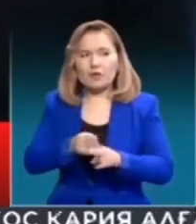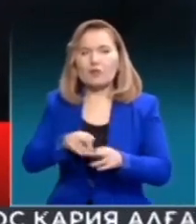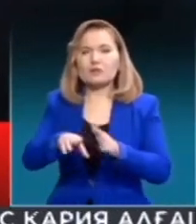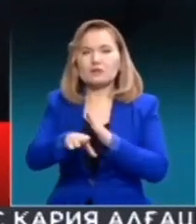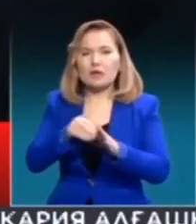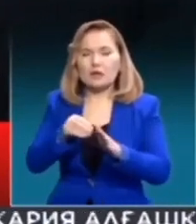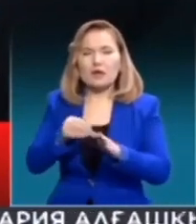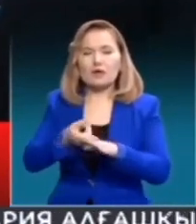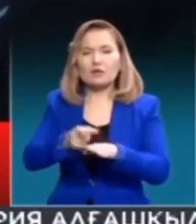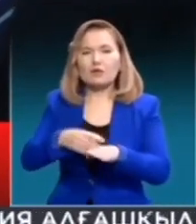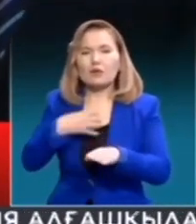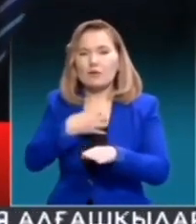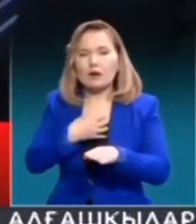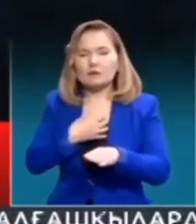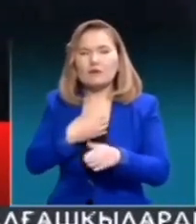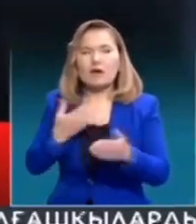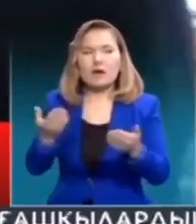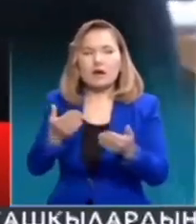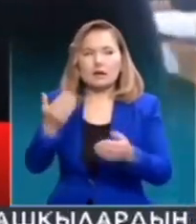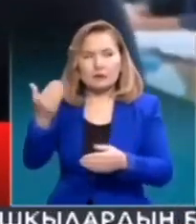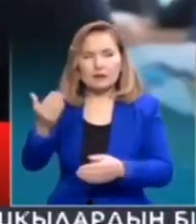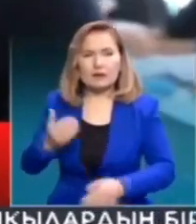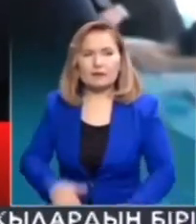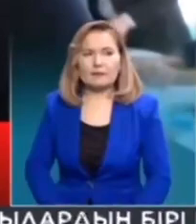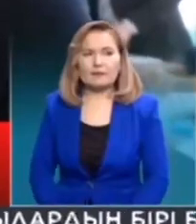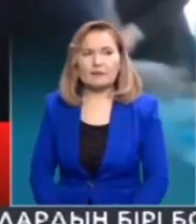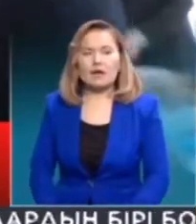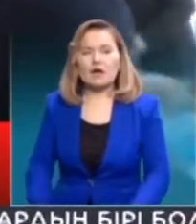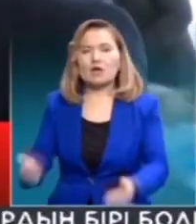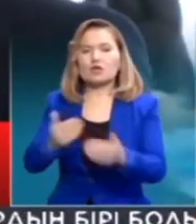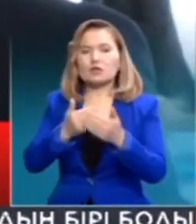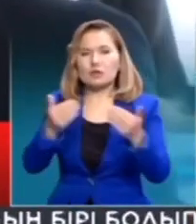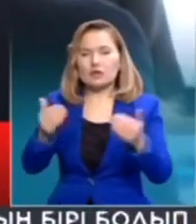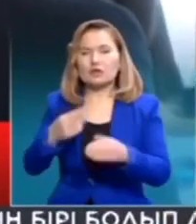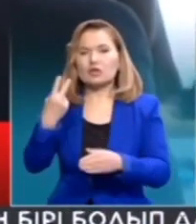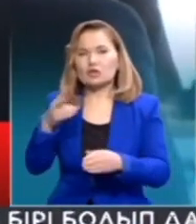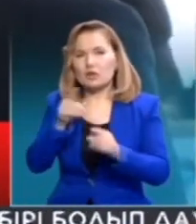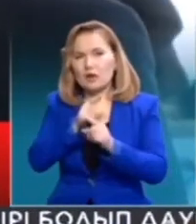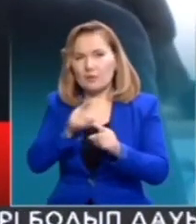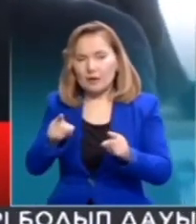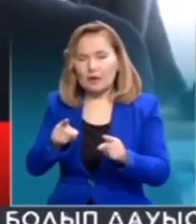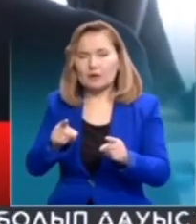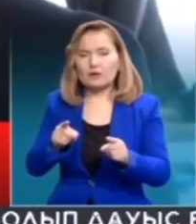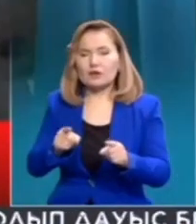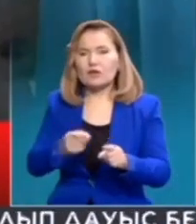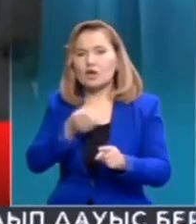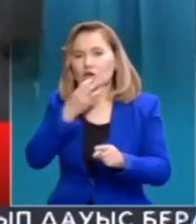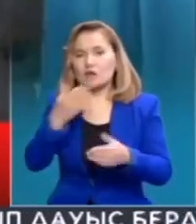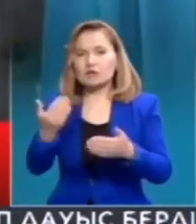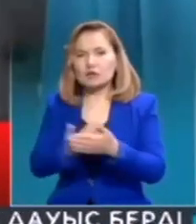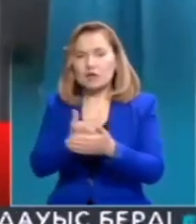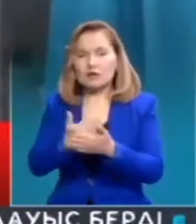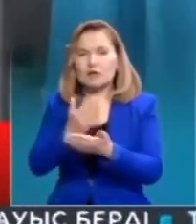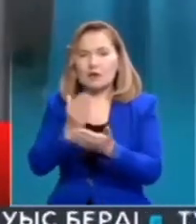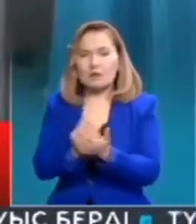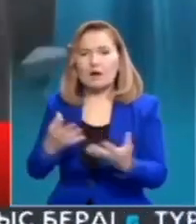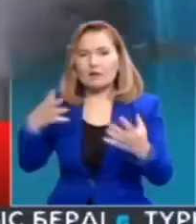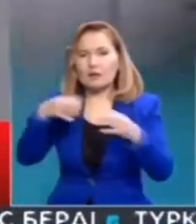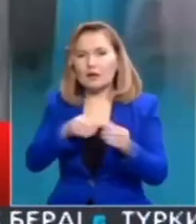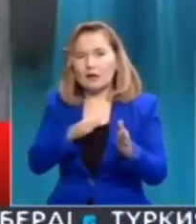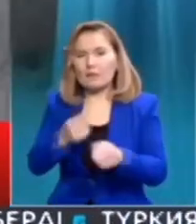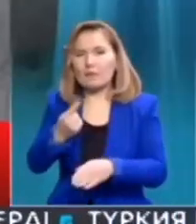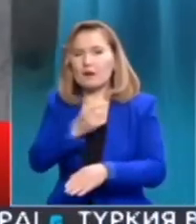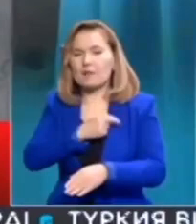сіз үшін маңыздылығы неде? Мына соңғы 20 жылдан кейін болып жатқан бір жаңалық, мажоритарлық жүйе бойынша бір